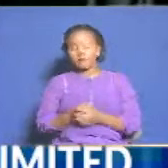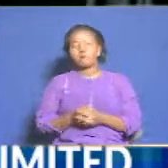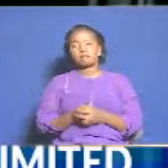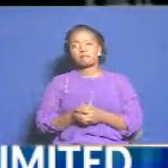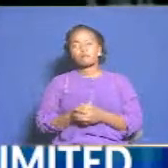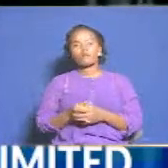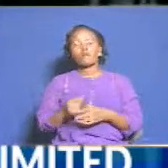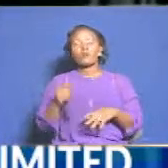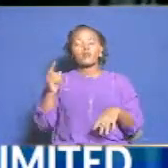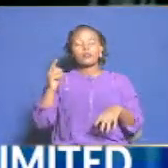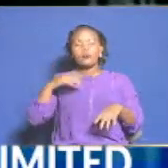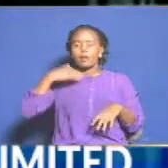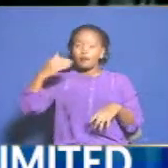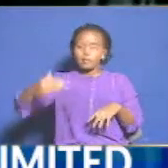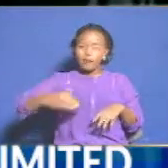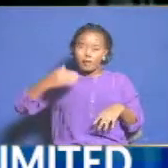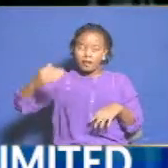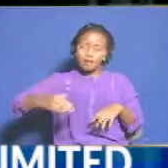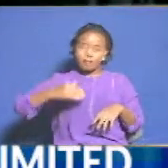anaamkia